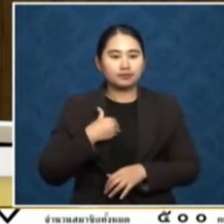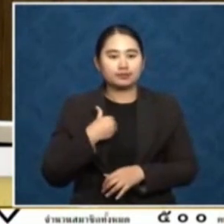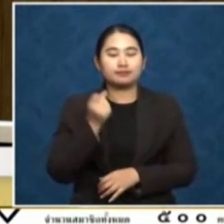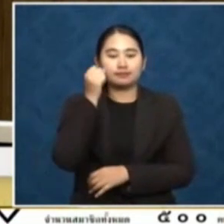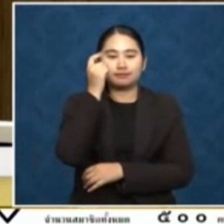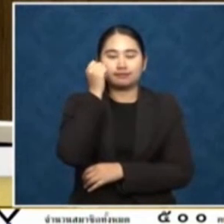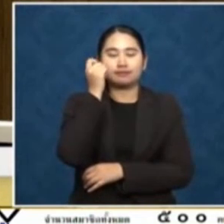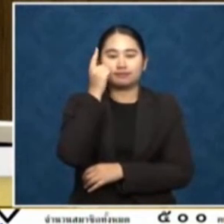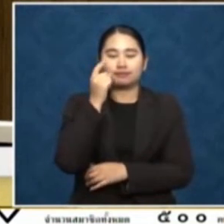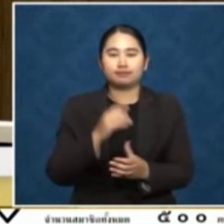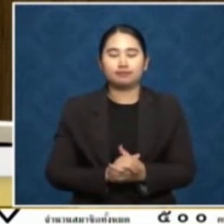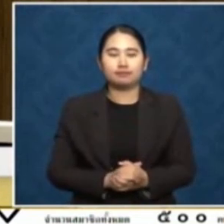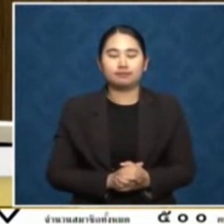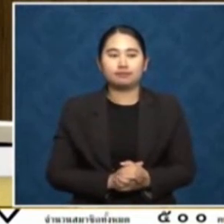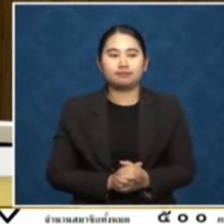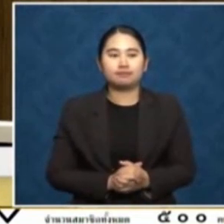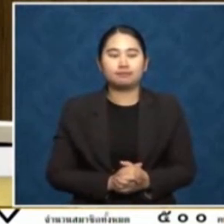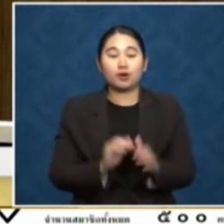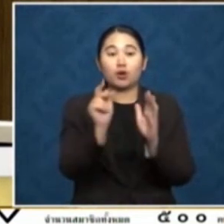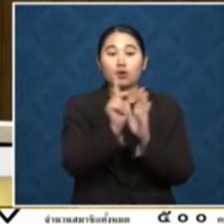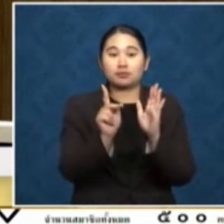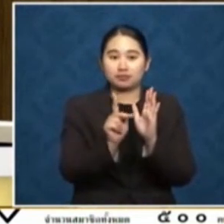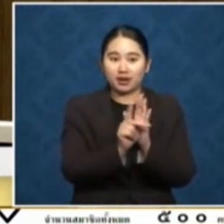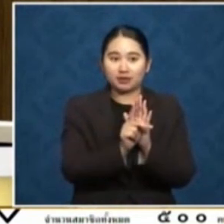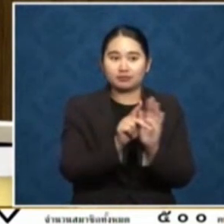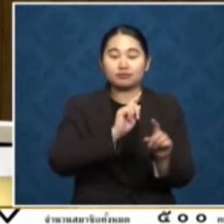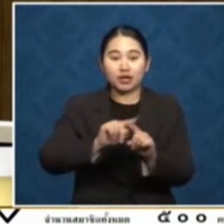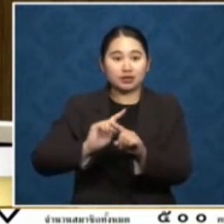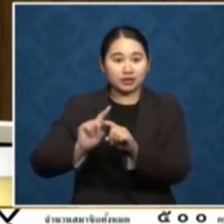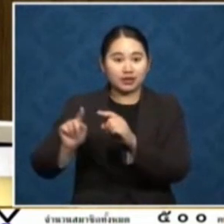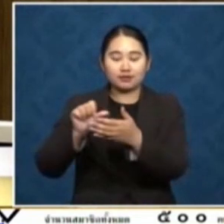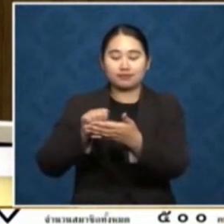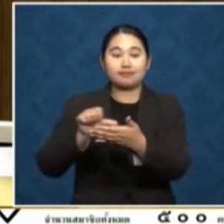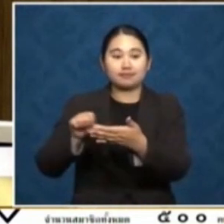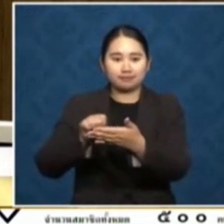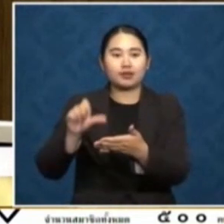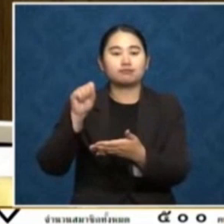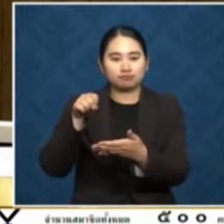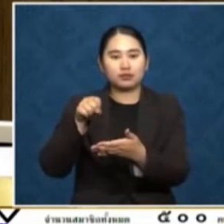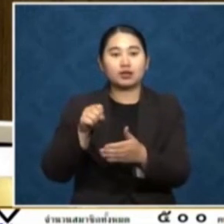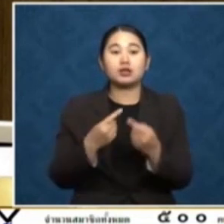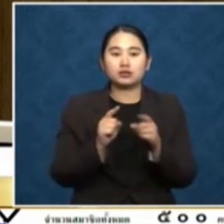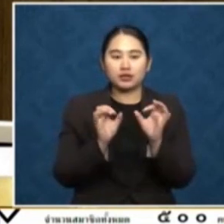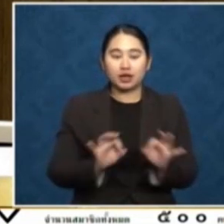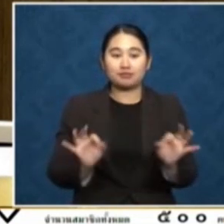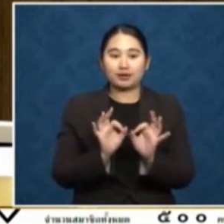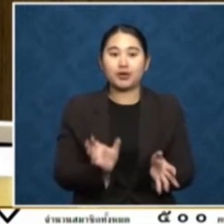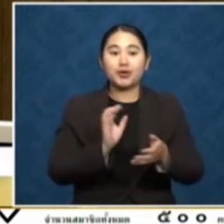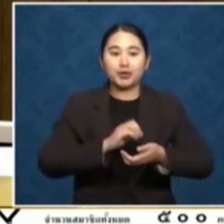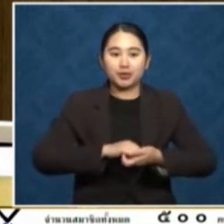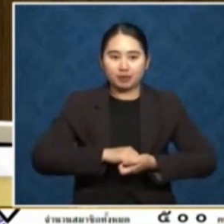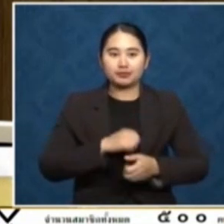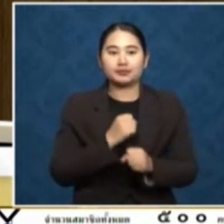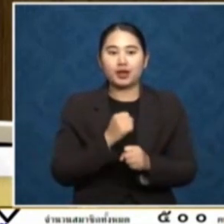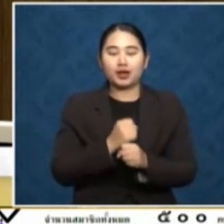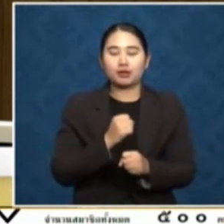ลในหลายๆอย่างอาจจะมีกฎหมายหลายฉบับที่จะต้องแก้แต่ท่านคิดว่าเ